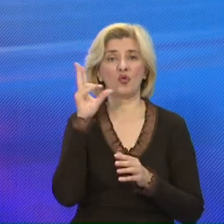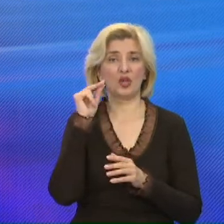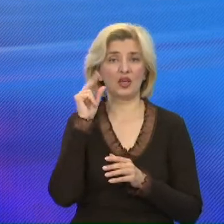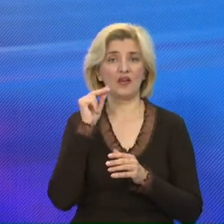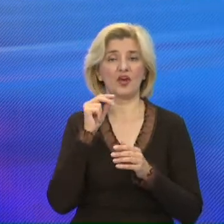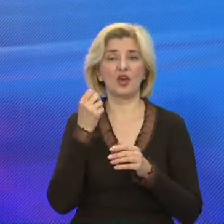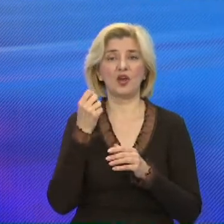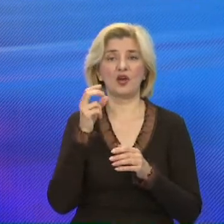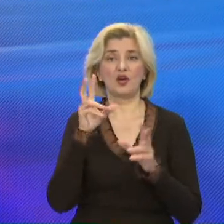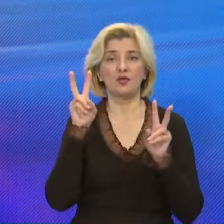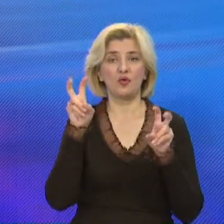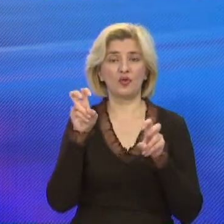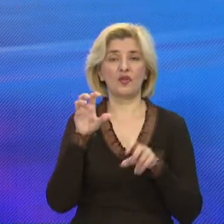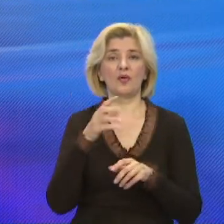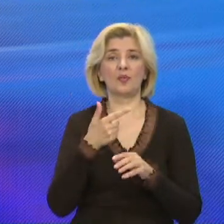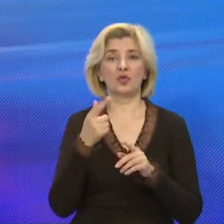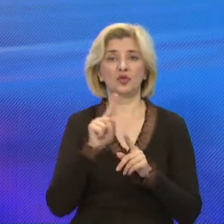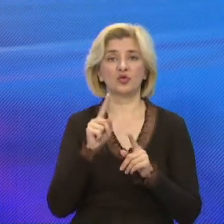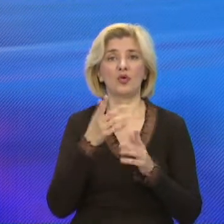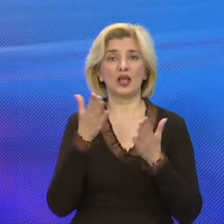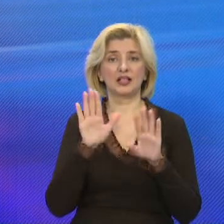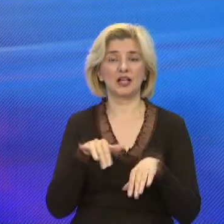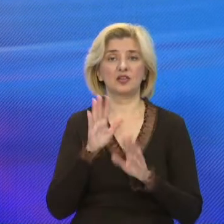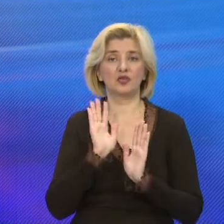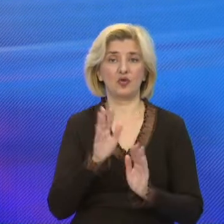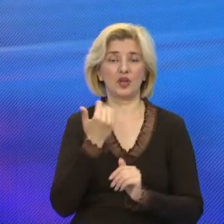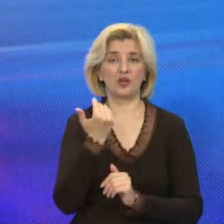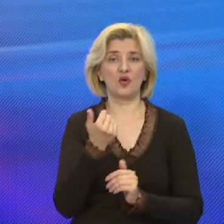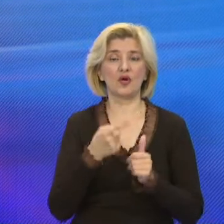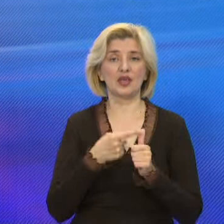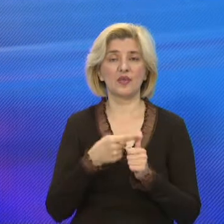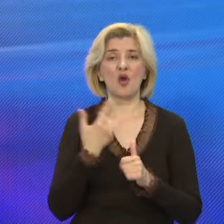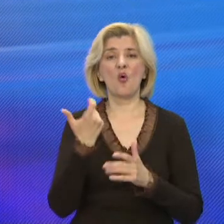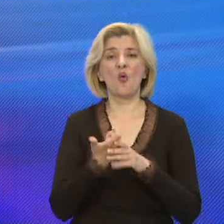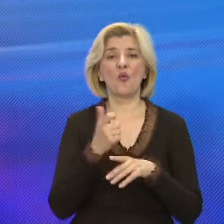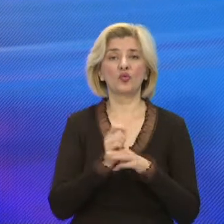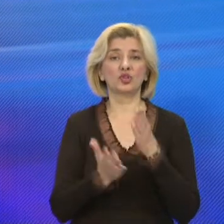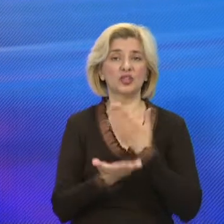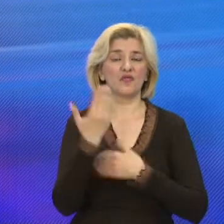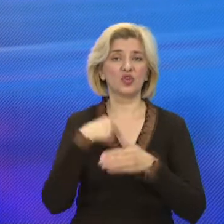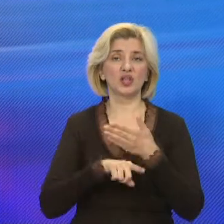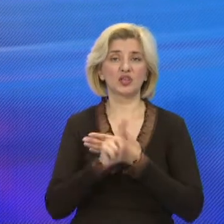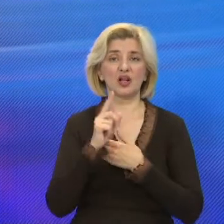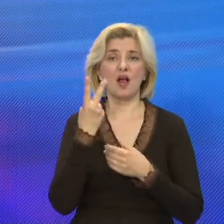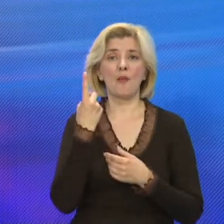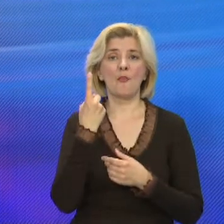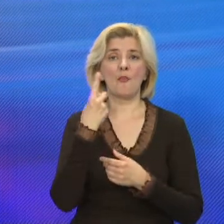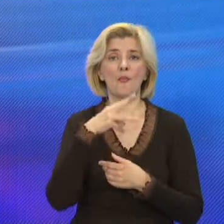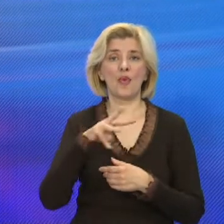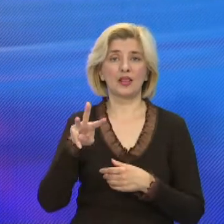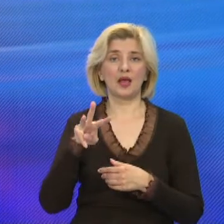из 7 на экране осталось только ее имя. Это очень давно, еще по самому началу. Так. Полтора миллиона.